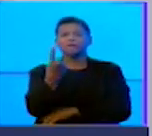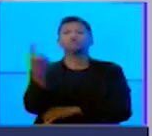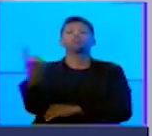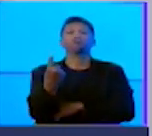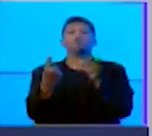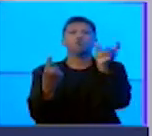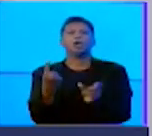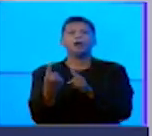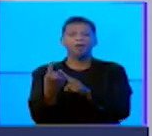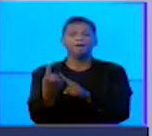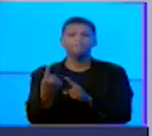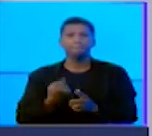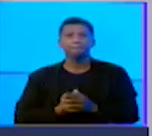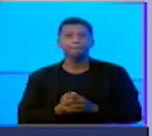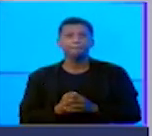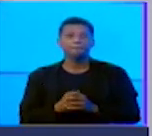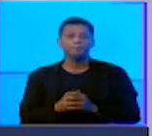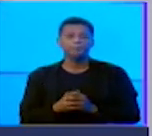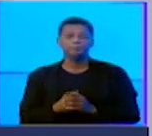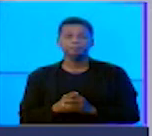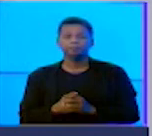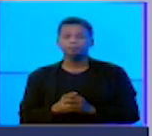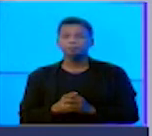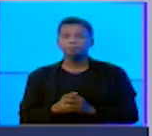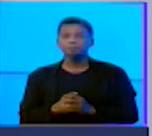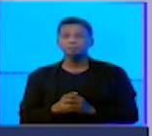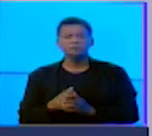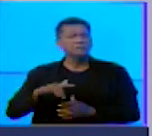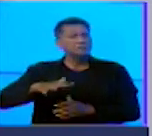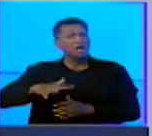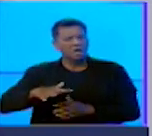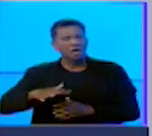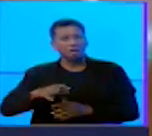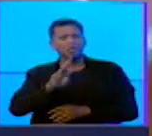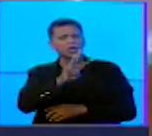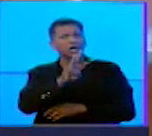sama siapa? Sekitarnya 30 mayam adalah.